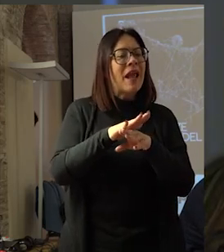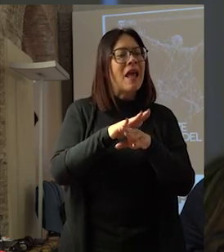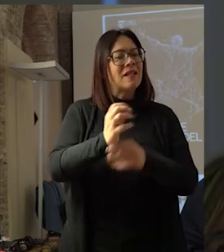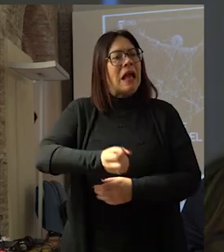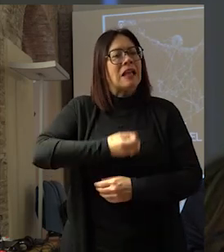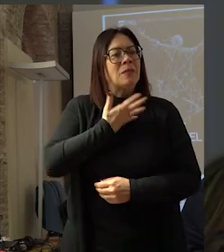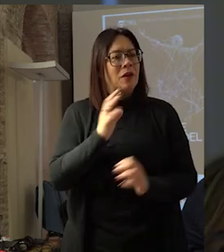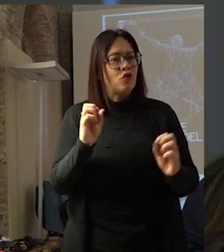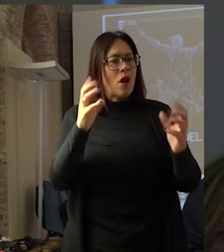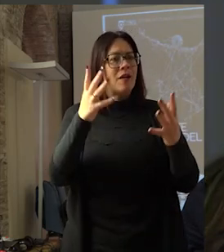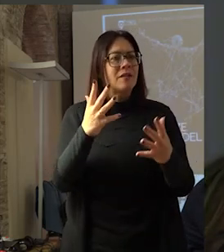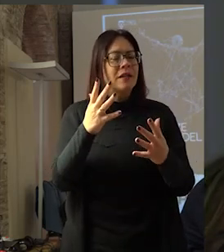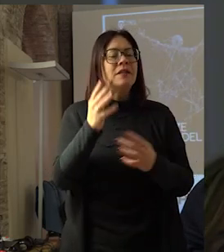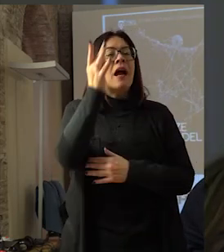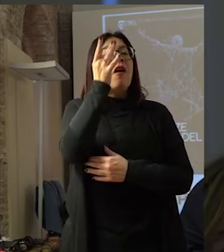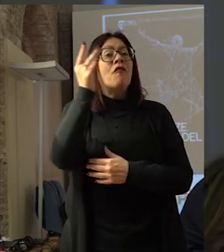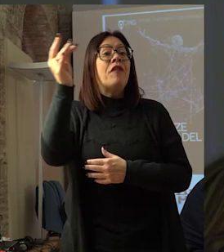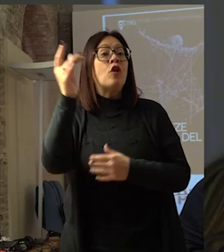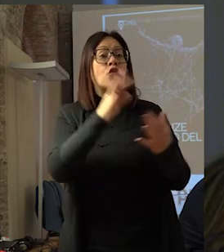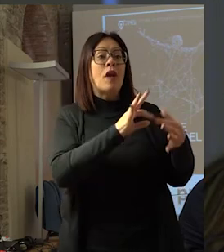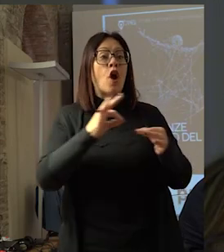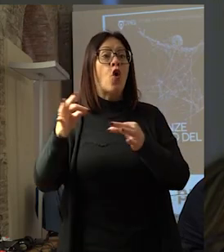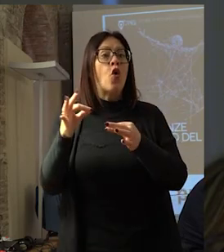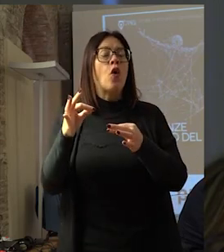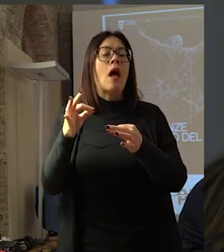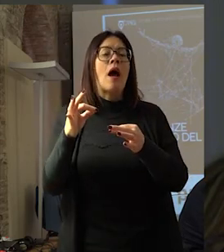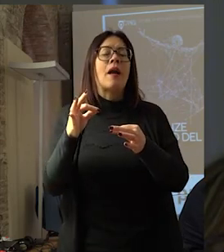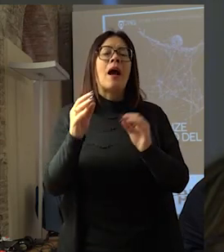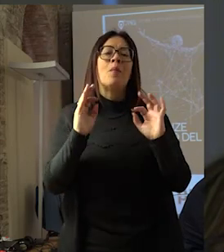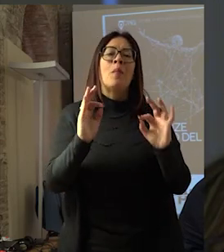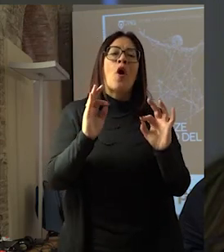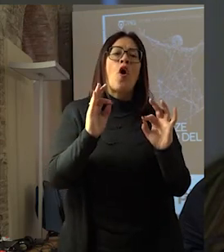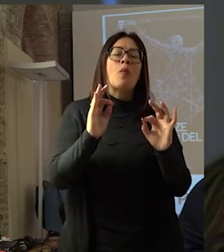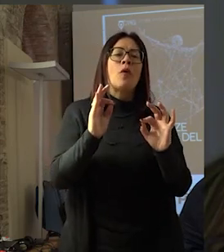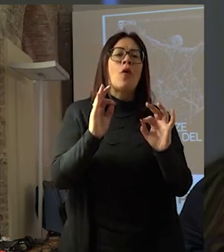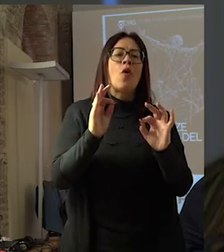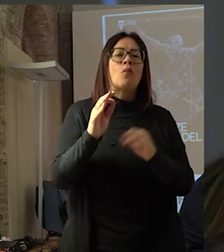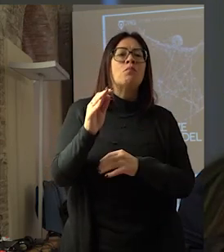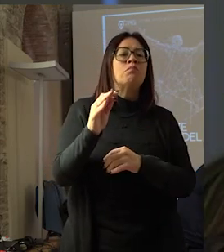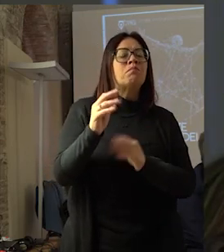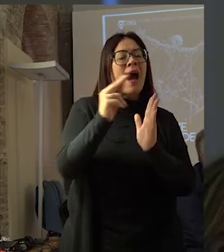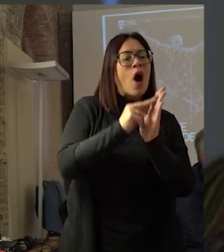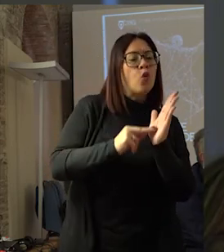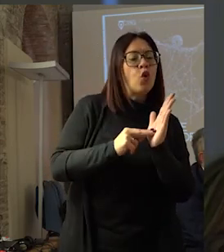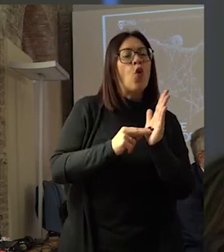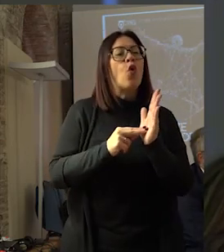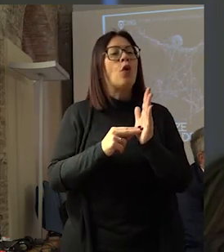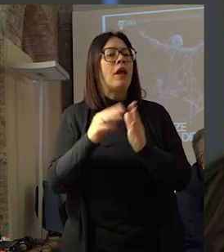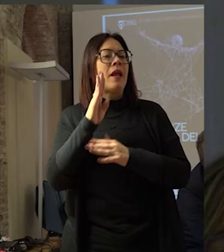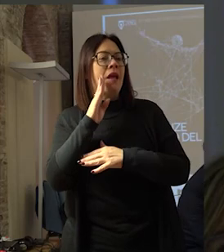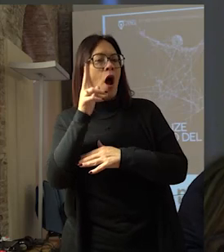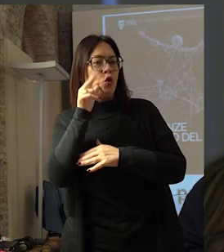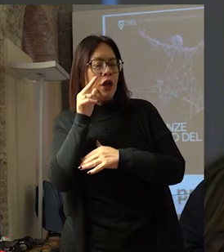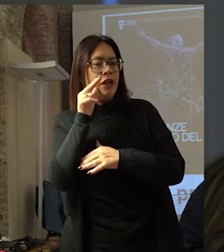La filosofia della collana è di far parlare in prima persona gli autori e le autrici. L'idea è stata